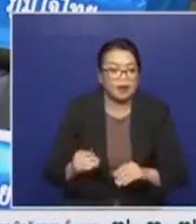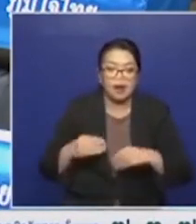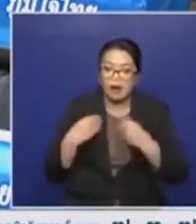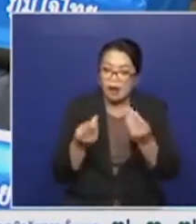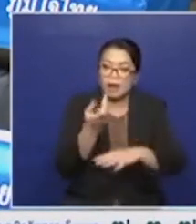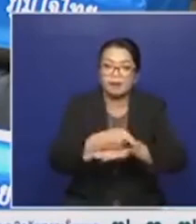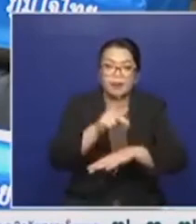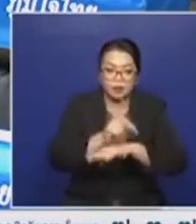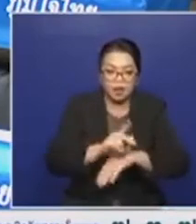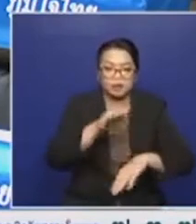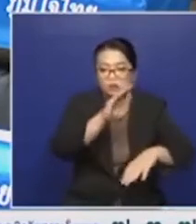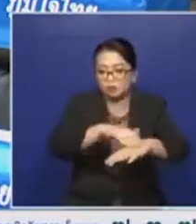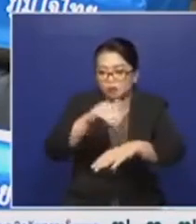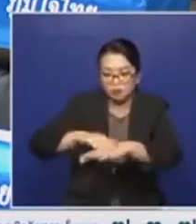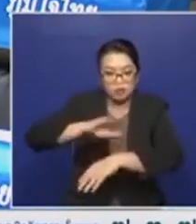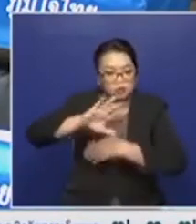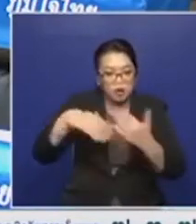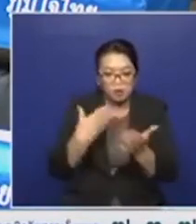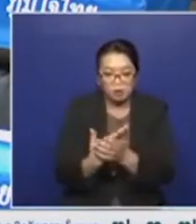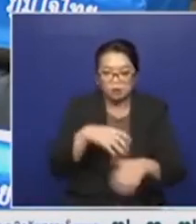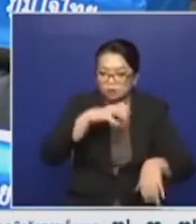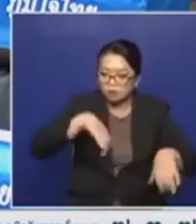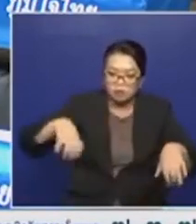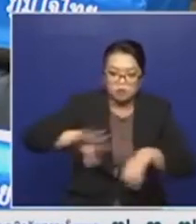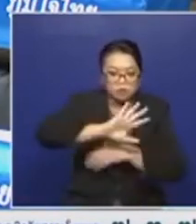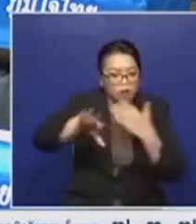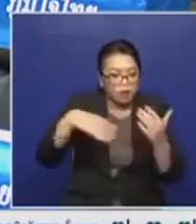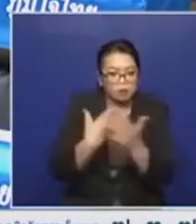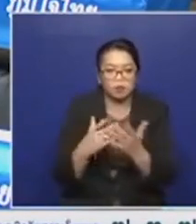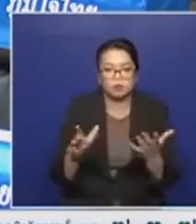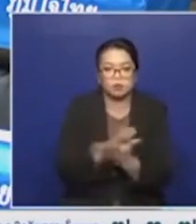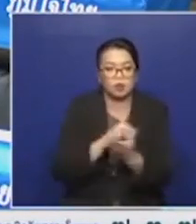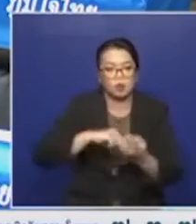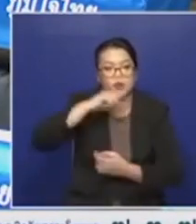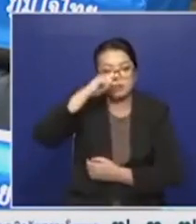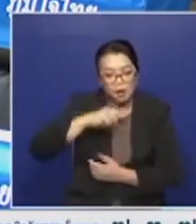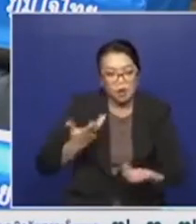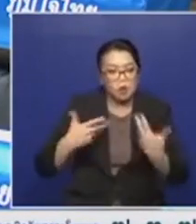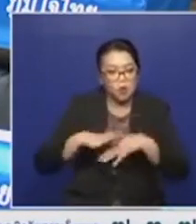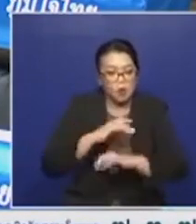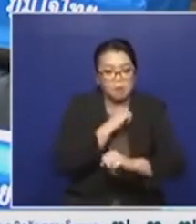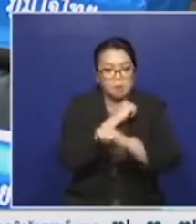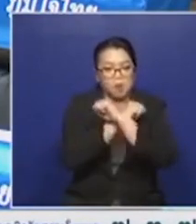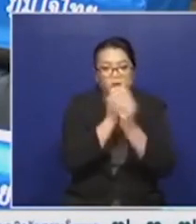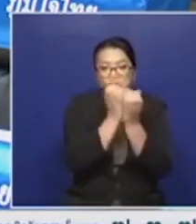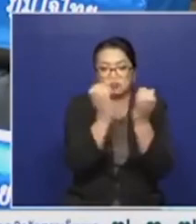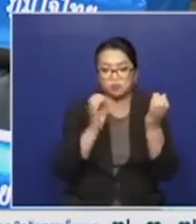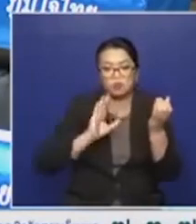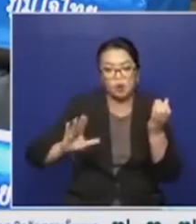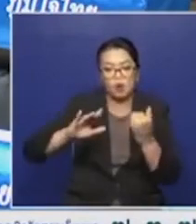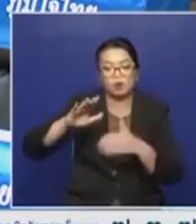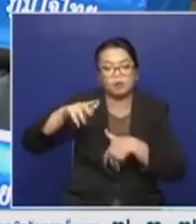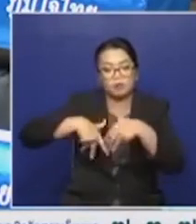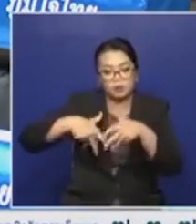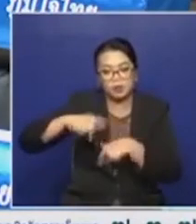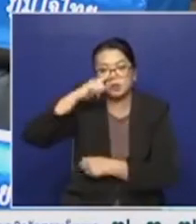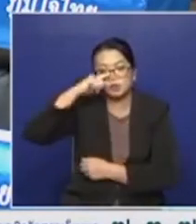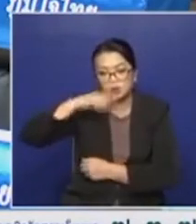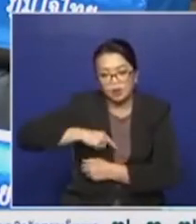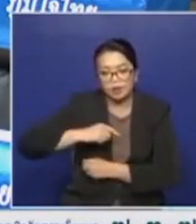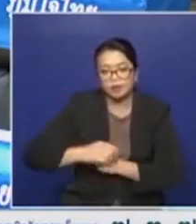ได้โปรดเชิญชวนทุกคนทุกองค์กรทุกสถาบันในสังคมมาร่วมกันปกป้องและทำหนูที่เป็นของประชาชนด้วยกัน